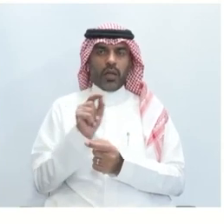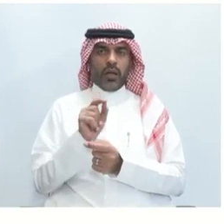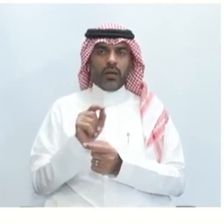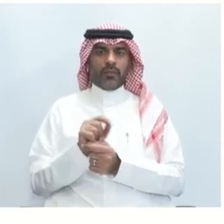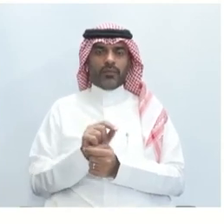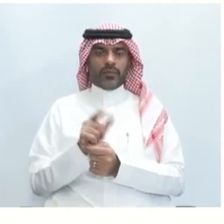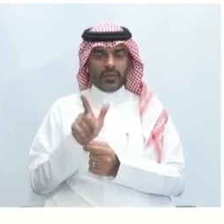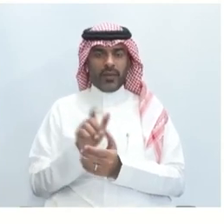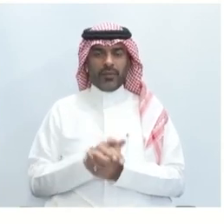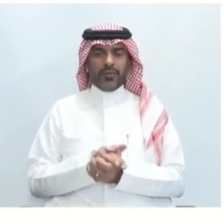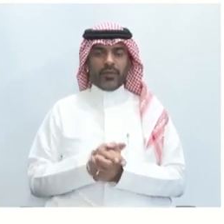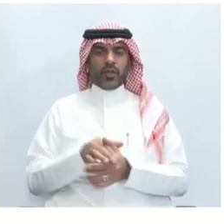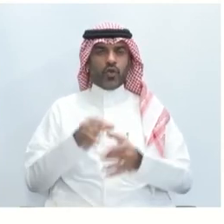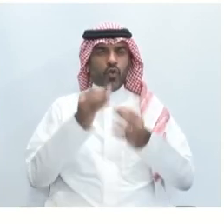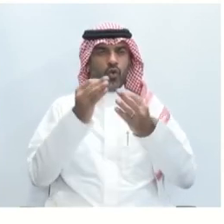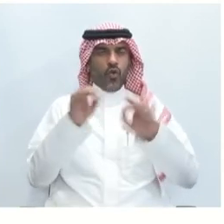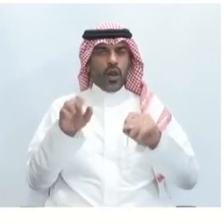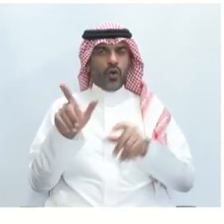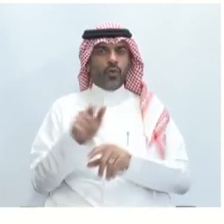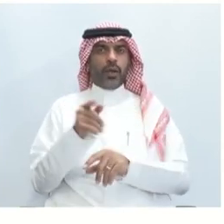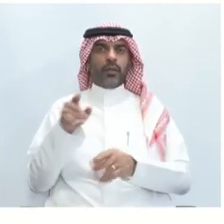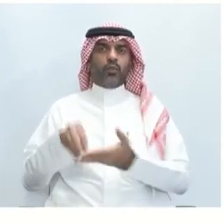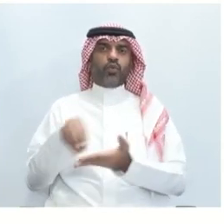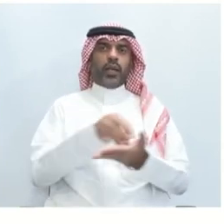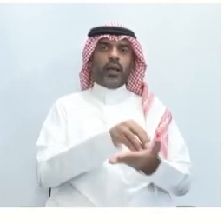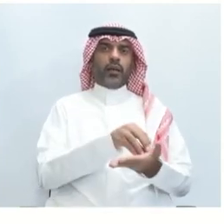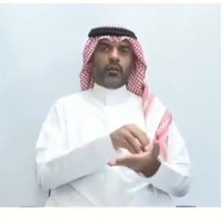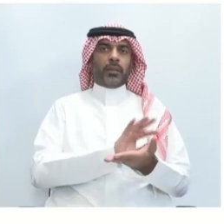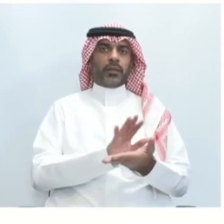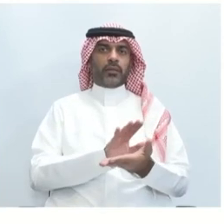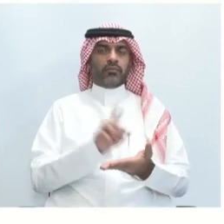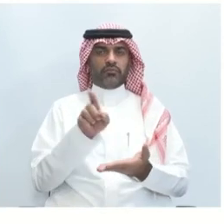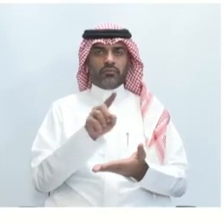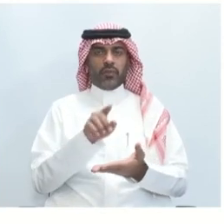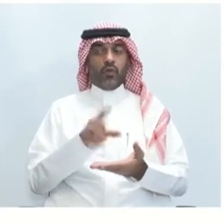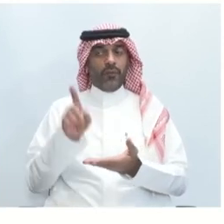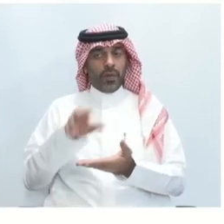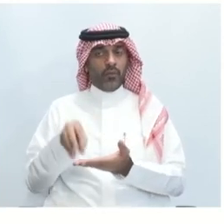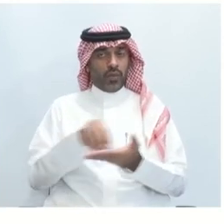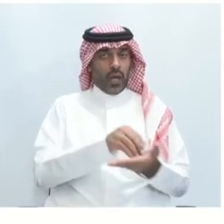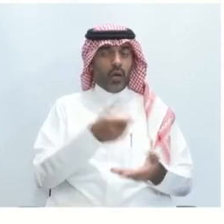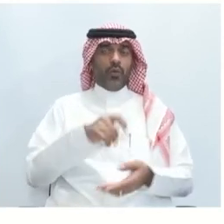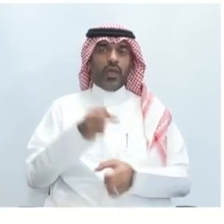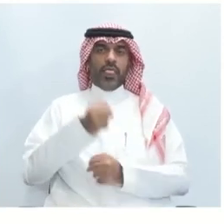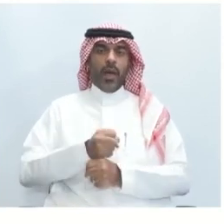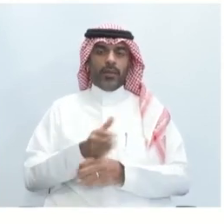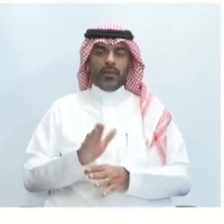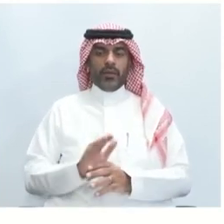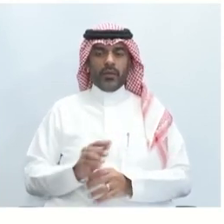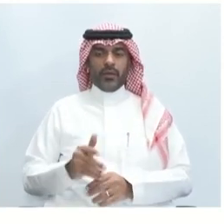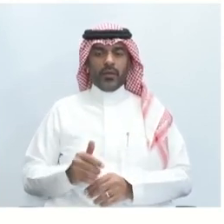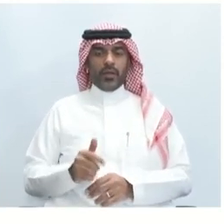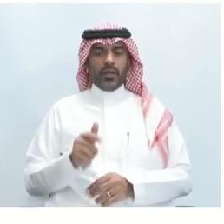جميع الروبوتات متنقله خطا طبعا لانها متنقله هناك ثابته يمكن